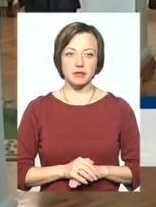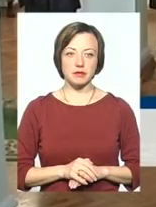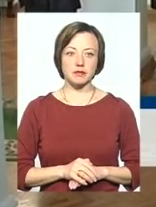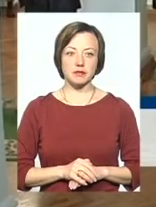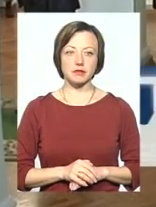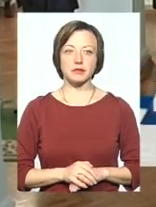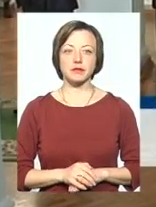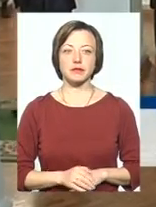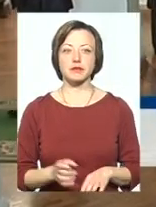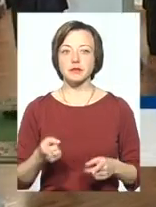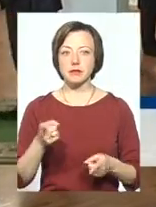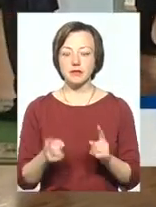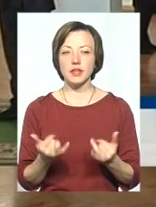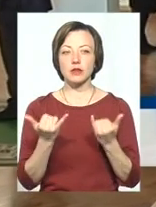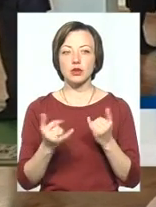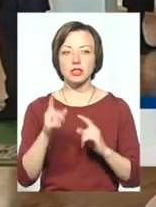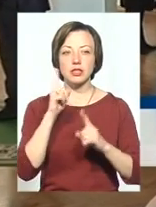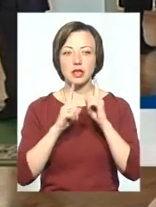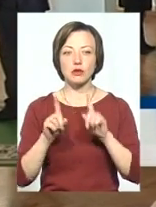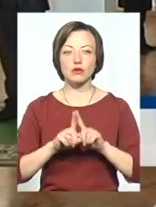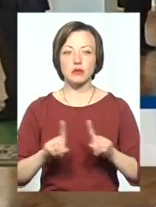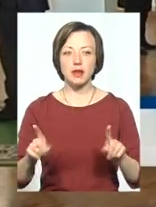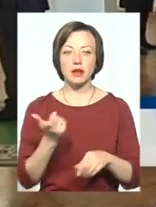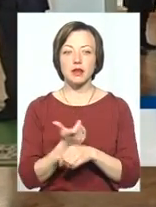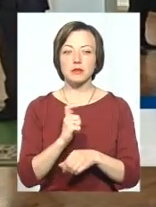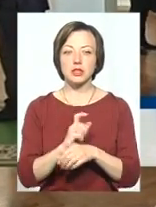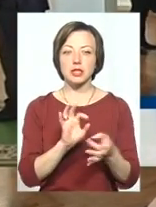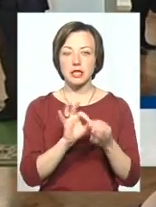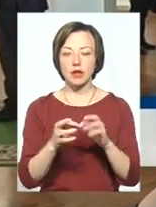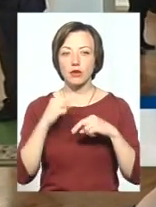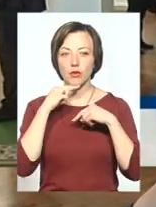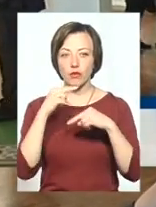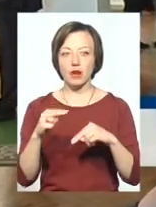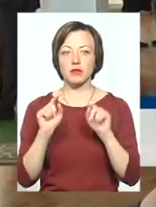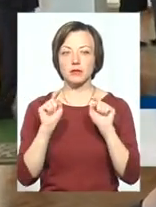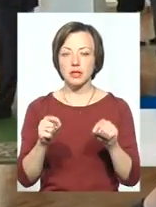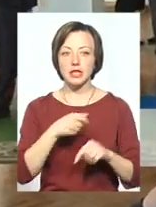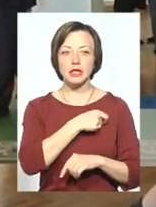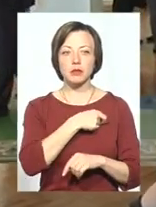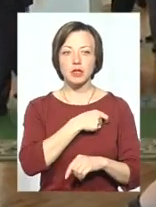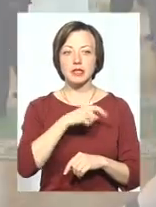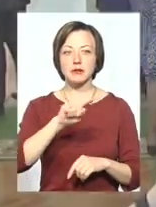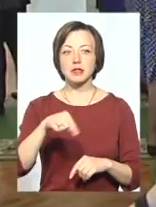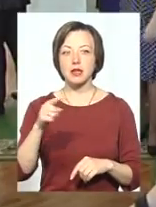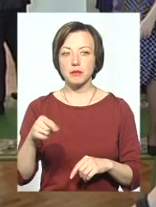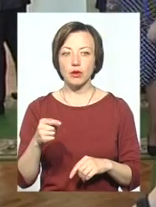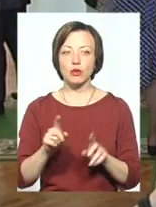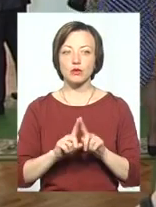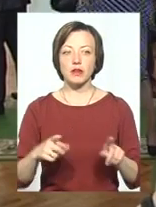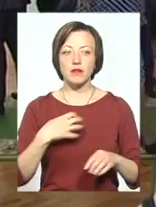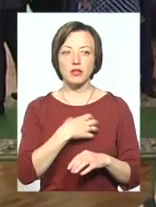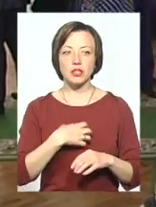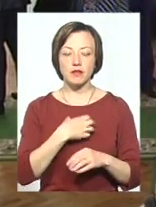Дійсно, сьогоднішня сесія особлива, бо більш детальна увага приділяється саме депутатським запитам. Особливо